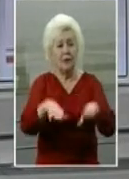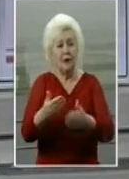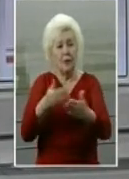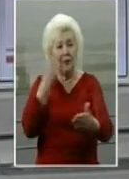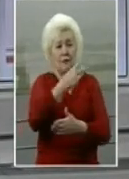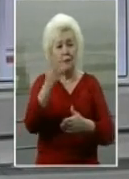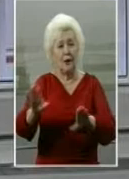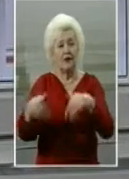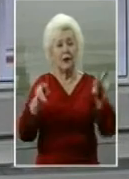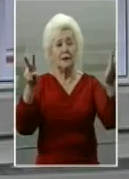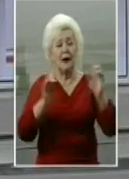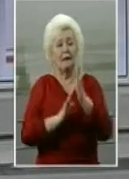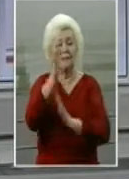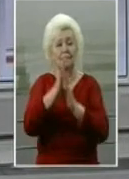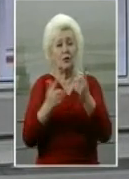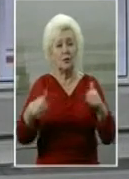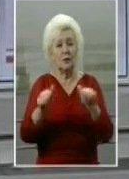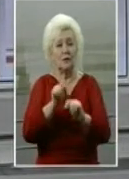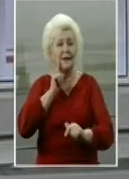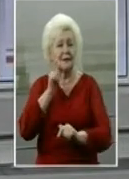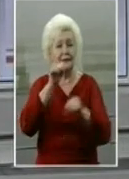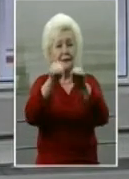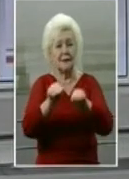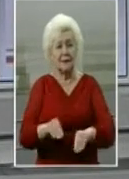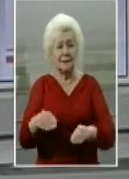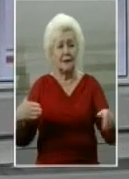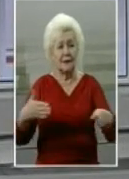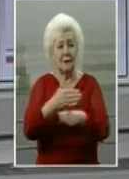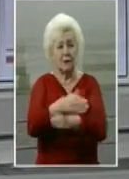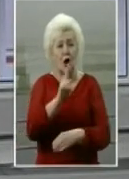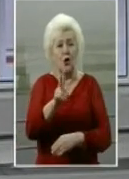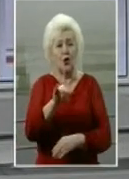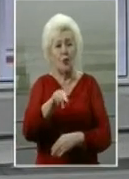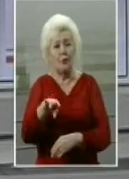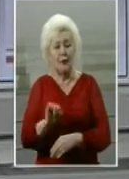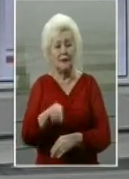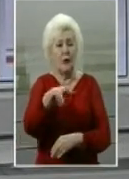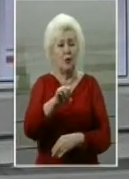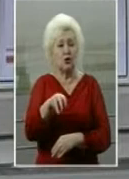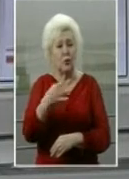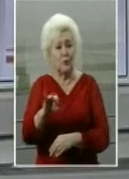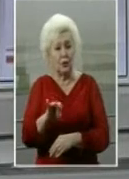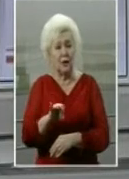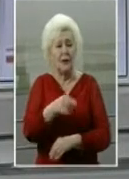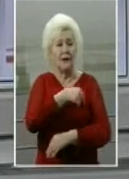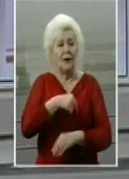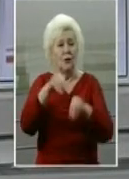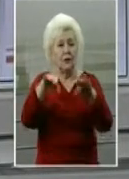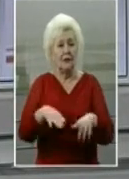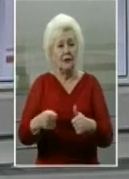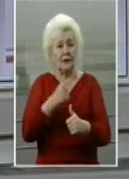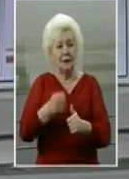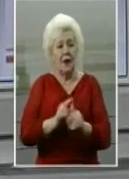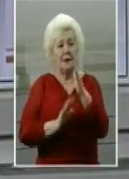передбачено надання статусу скверу зоні зелених насаджень на розі вулиць Купецької та Мостової. Її депутати вирішили